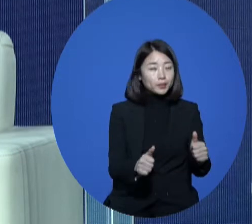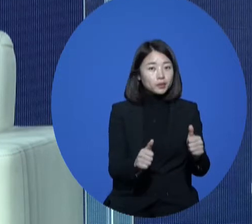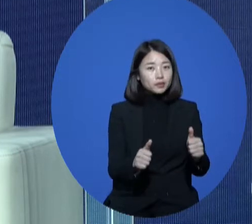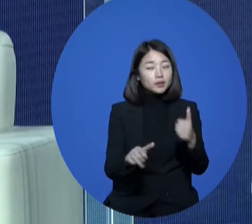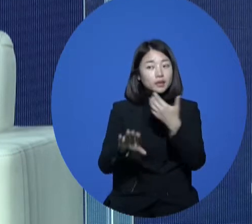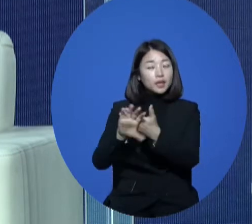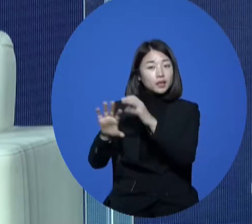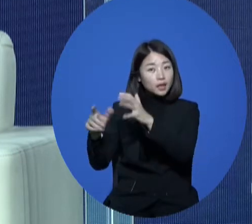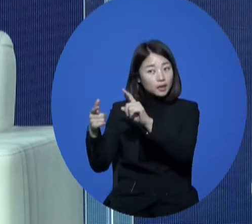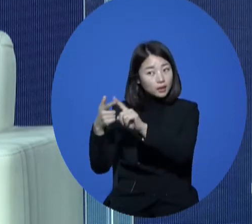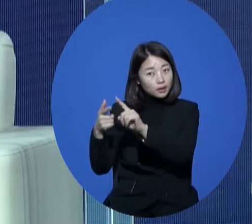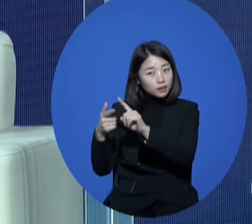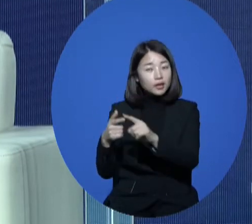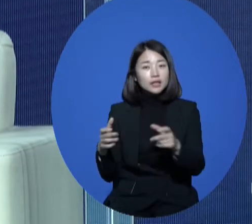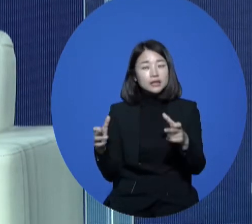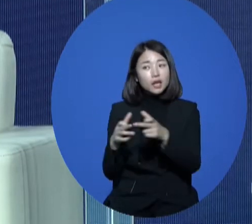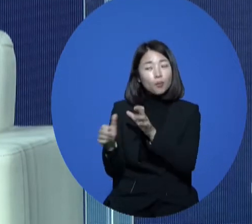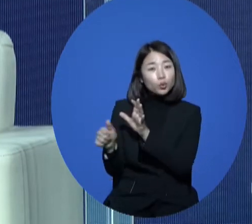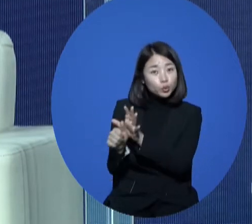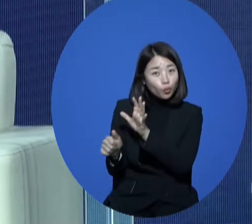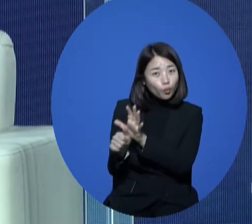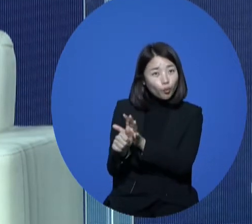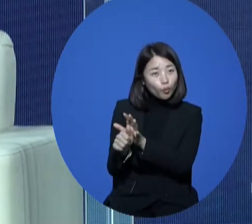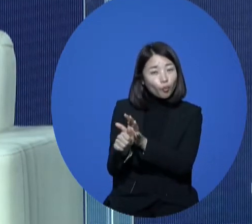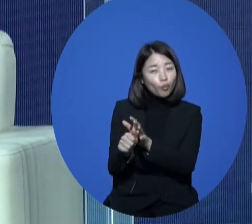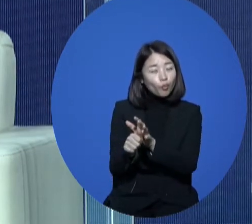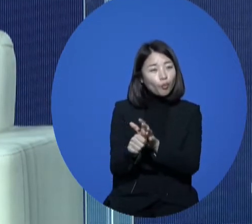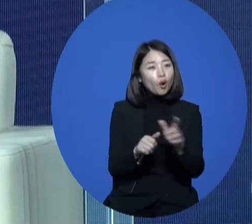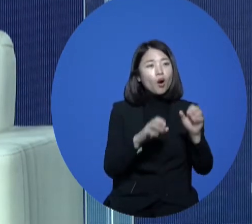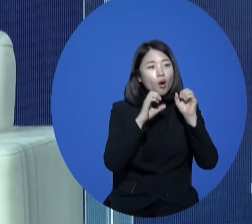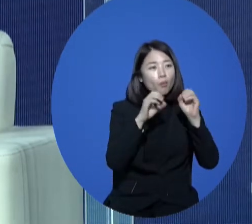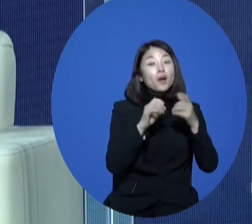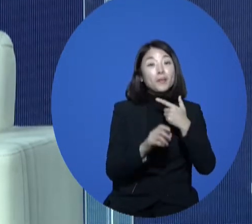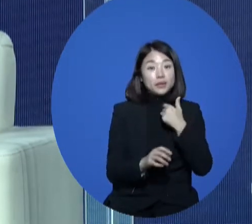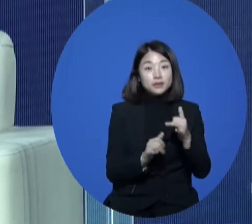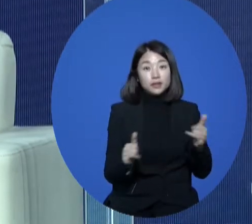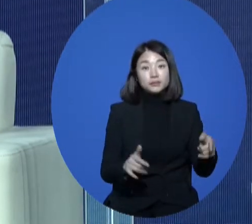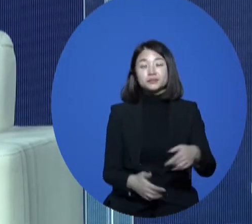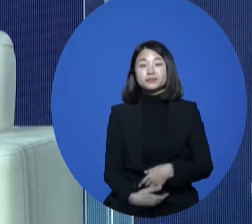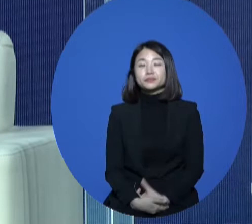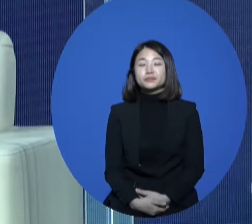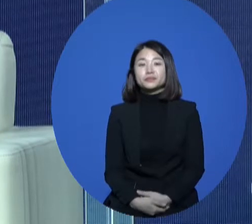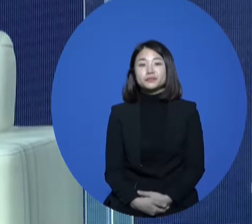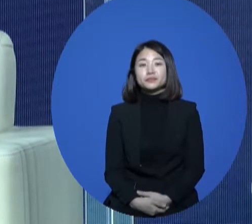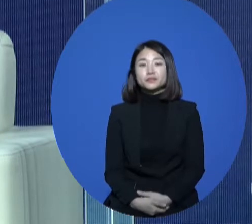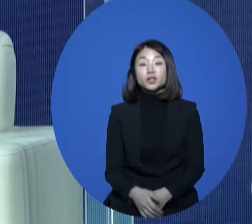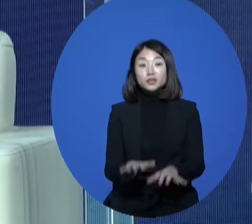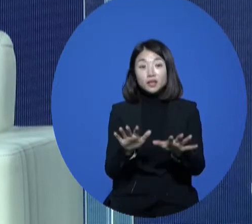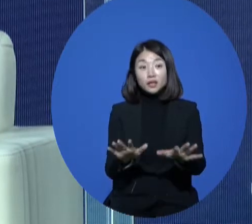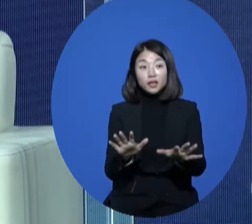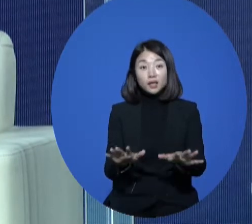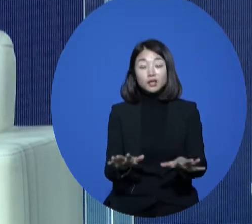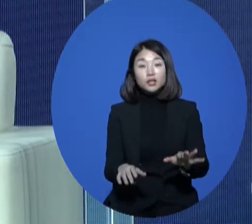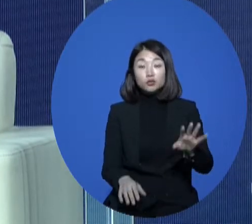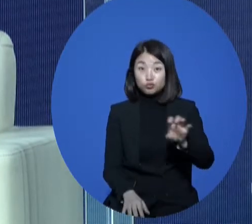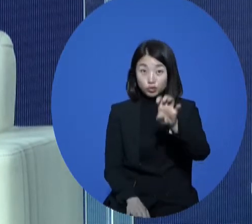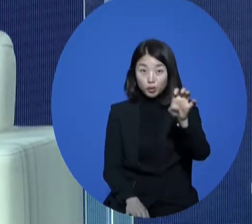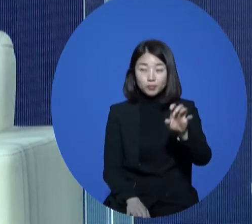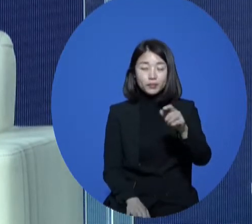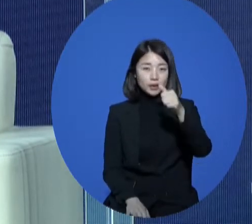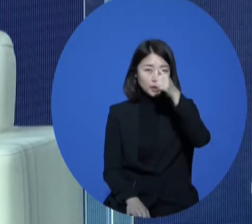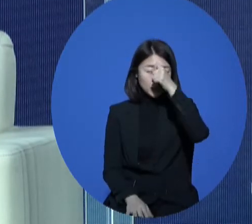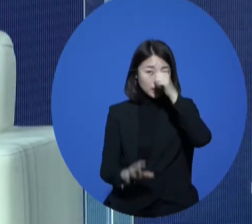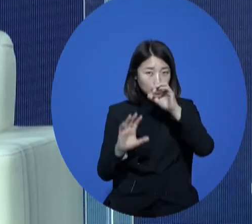EU 국가에 대한 장애인 활동 보조에 관하여 성공적으로 변론하셨다고 합니다. 그리고 현재는 유럽,